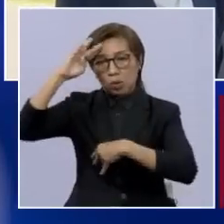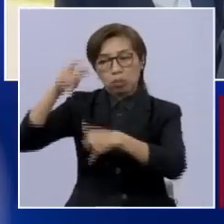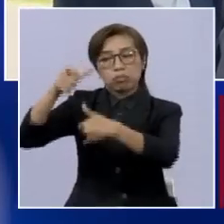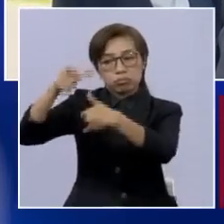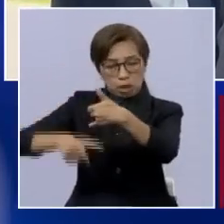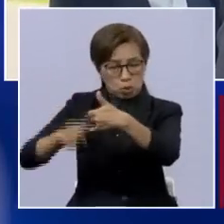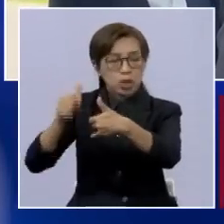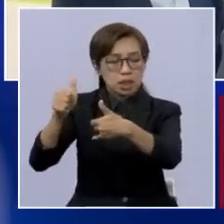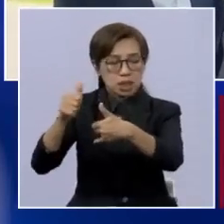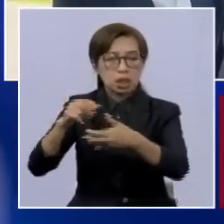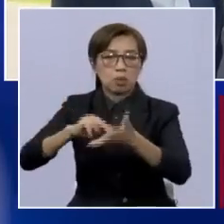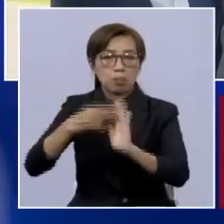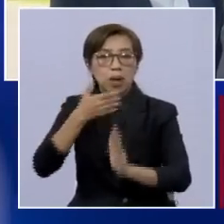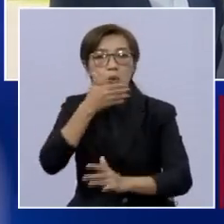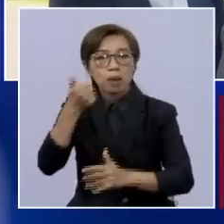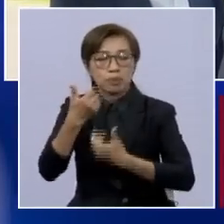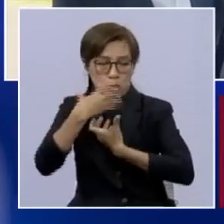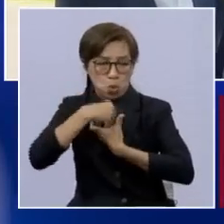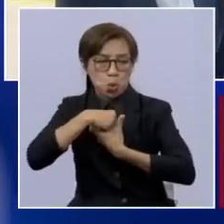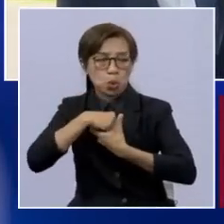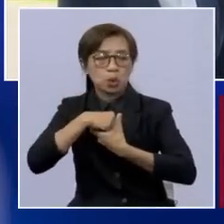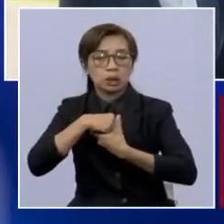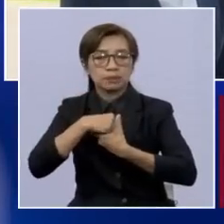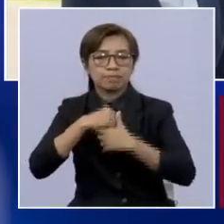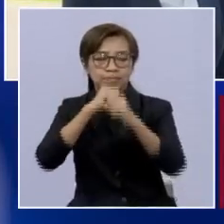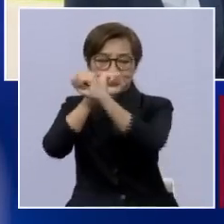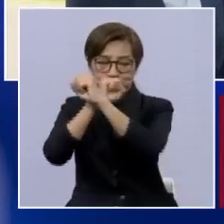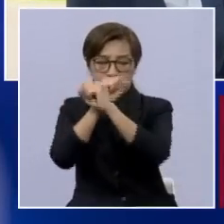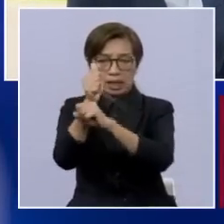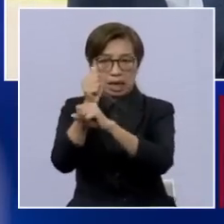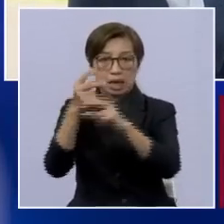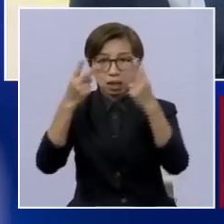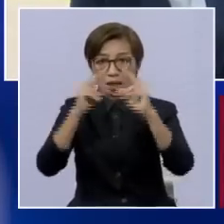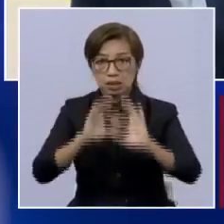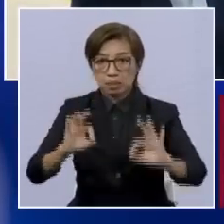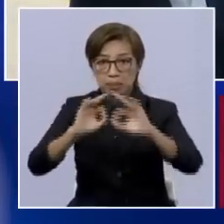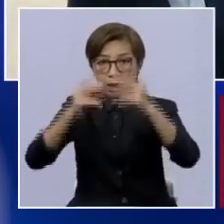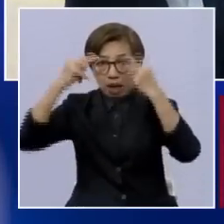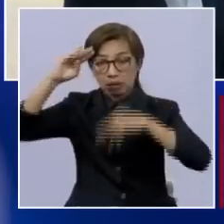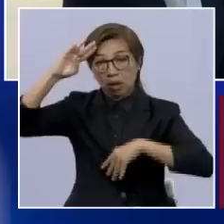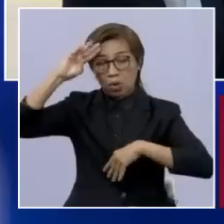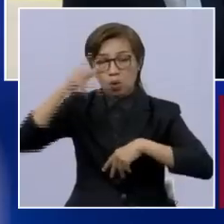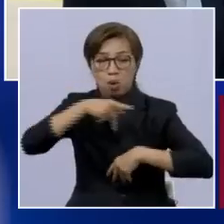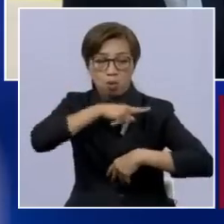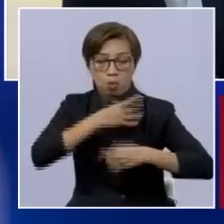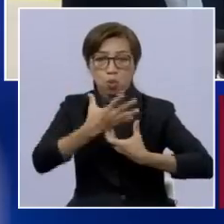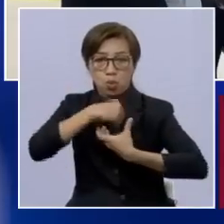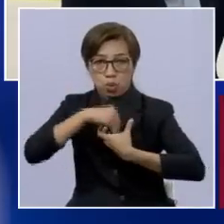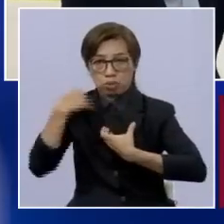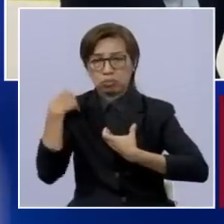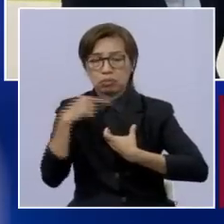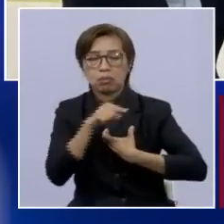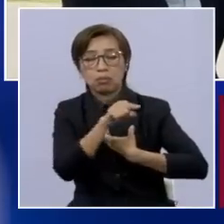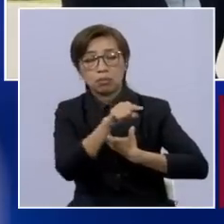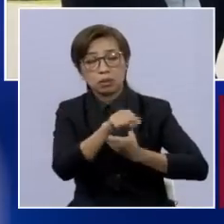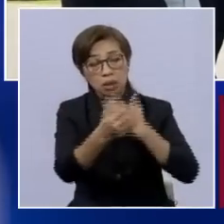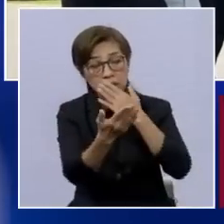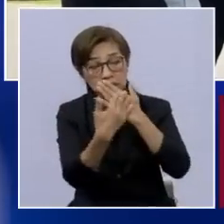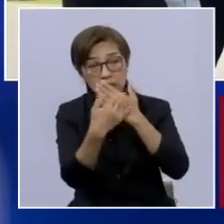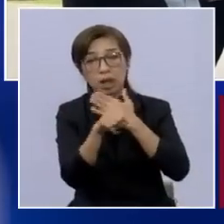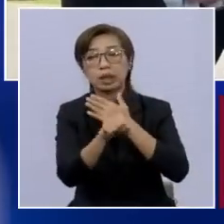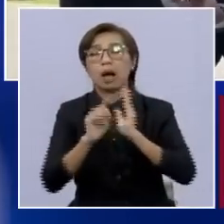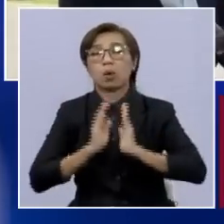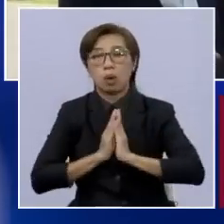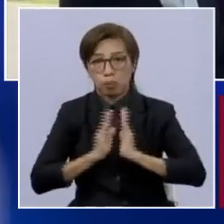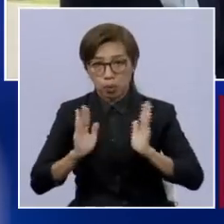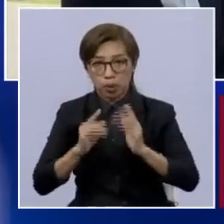จว่าความดีจะคุ้มครองท่านและนายกรัฐมนตรีก็ยึดมั่นในพระพุทธศาสนาส่วนที่นายชินวรเตือนก็ต้องขอขอบคุ